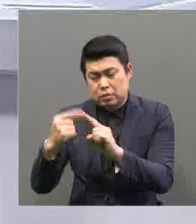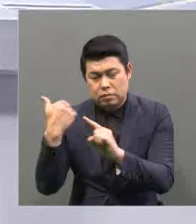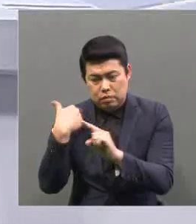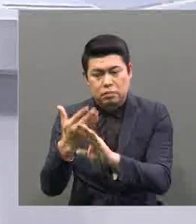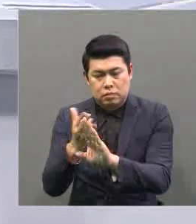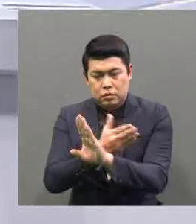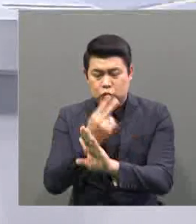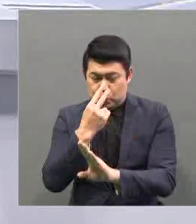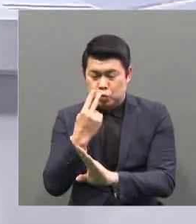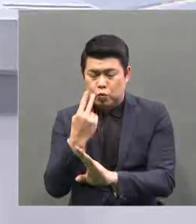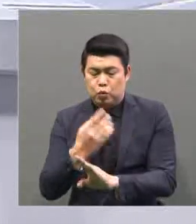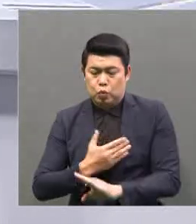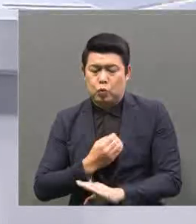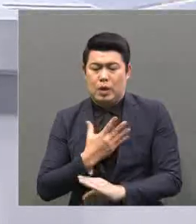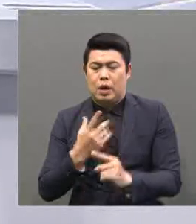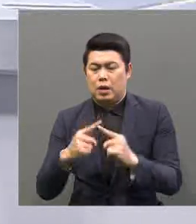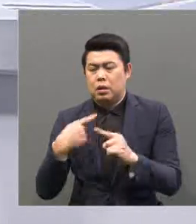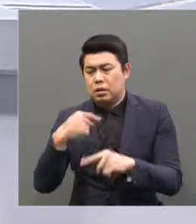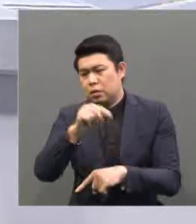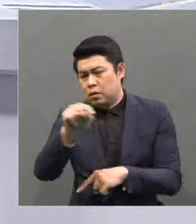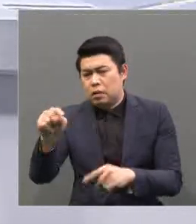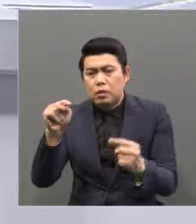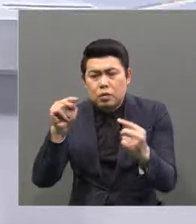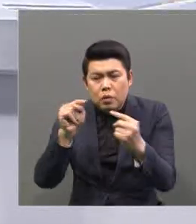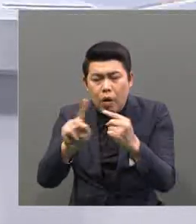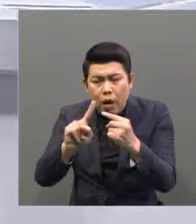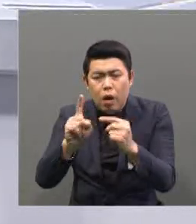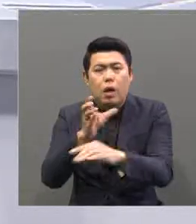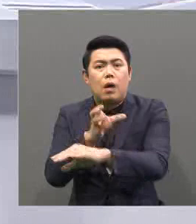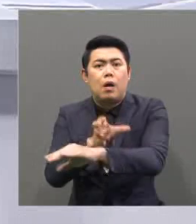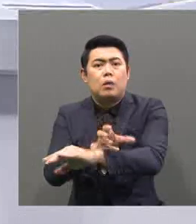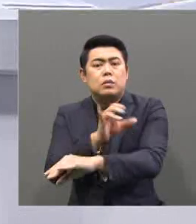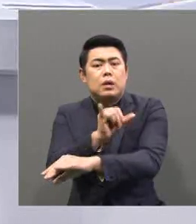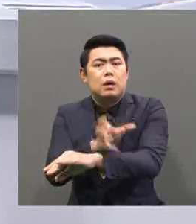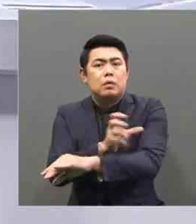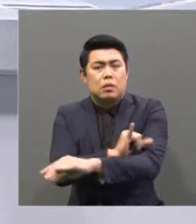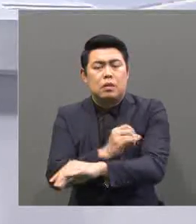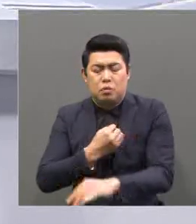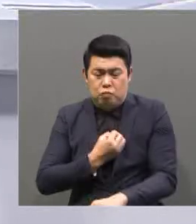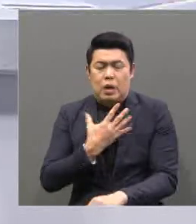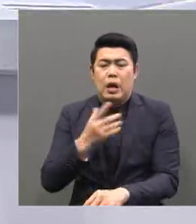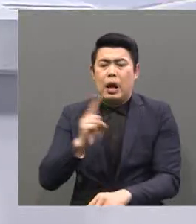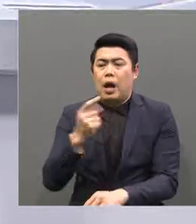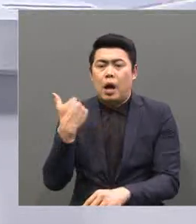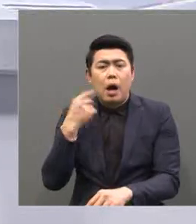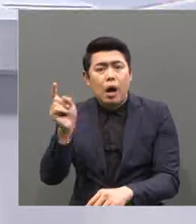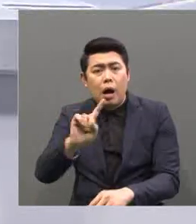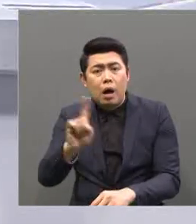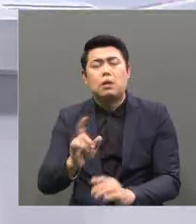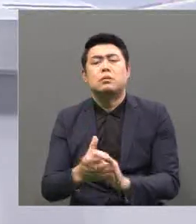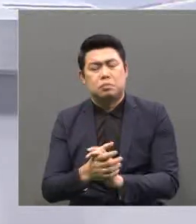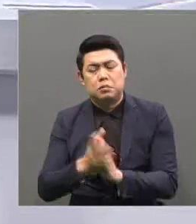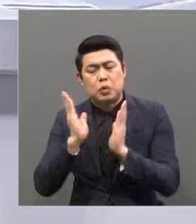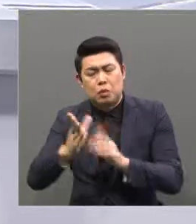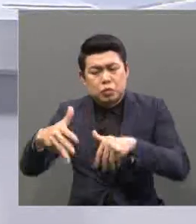นี้ไปดูเหตุระทึกนะคะวันนี้มีหลายจุดที่จังหวัดพระนครศรีอยุธยามีเหตุระทึกเกิดขึ้นแล้วต้องบอกว่าเหตุนี้เนี่ย